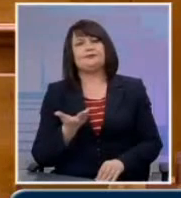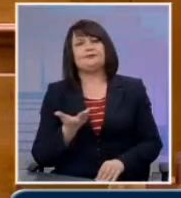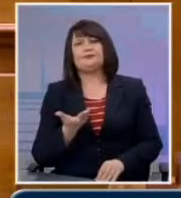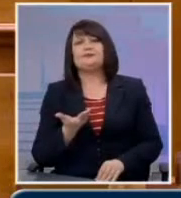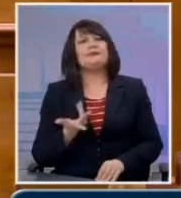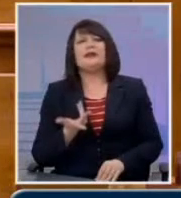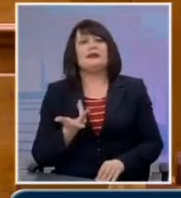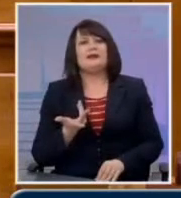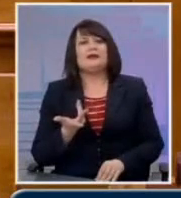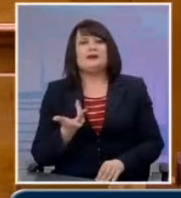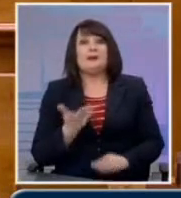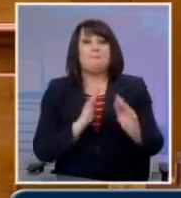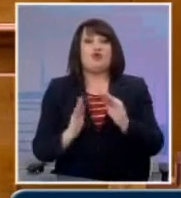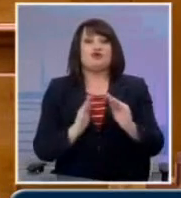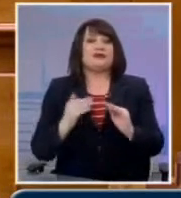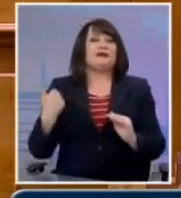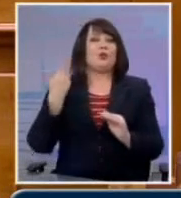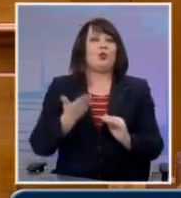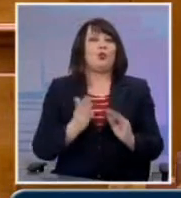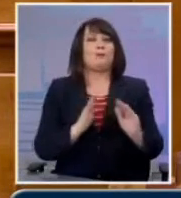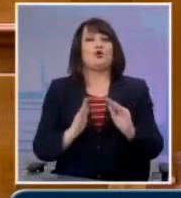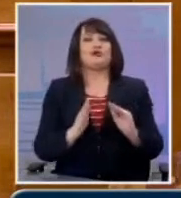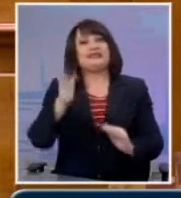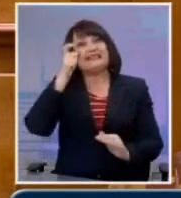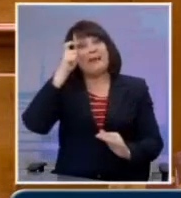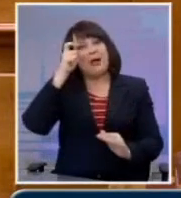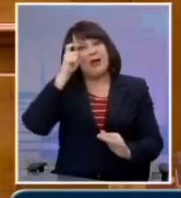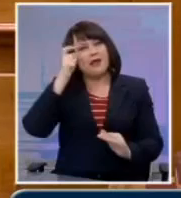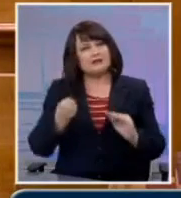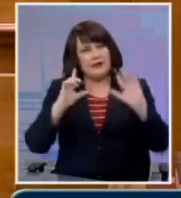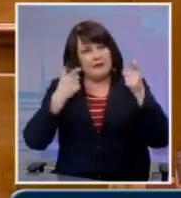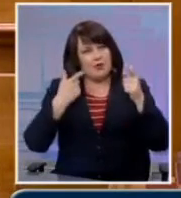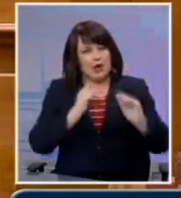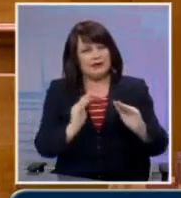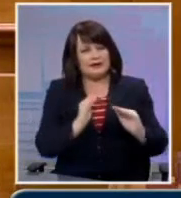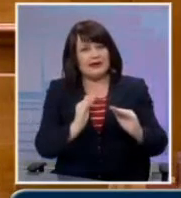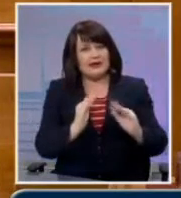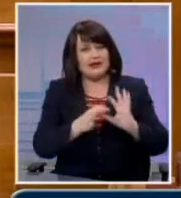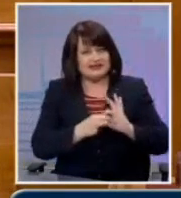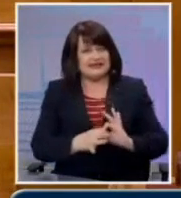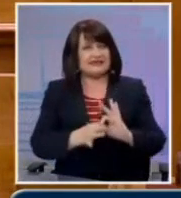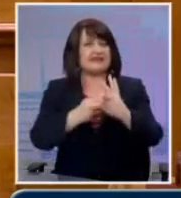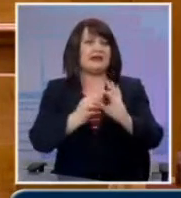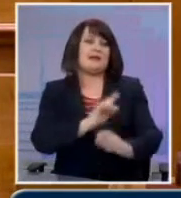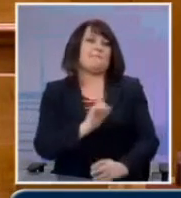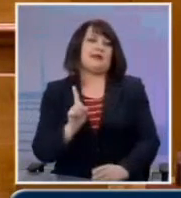τύχαναν της ασυλίας του κυρίου Σαμαρά, να μην συνεχίσουν να τη χάνουν της ασυλίας της